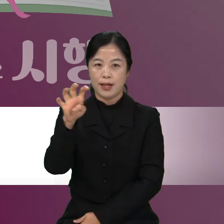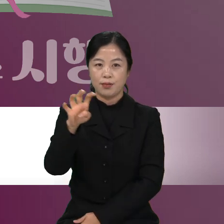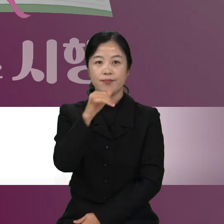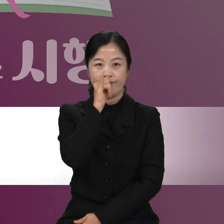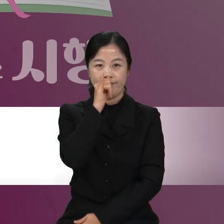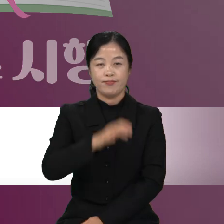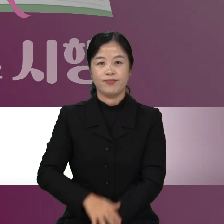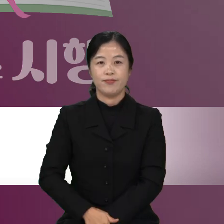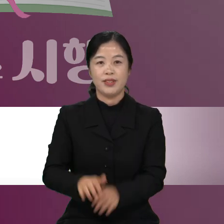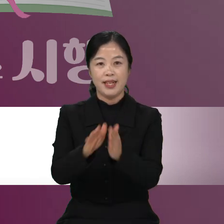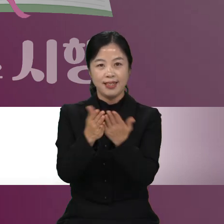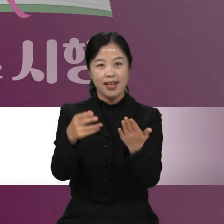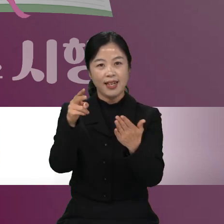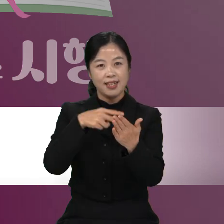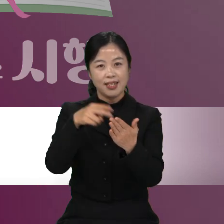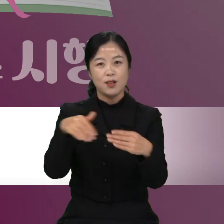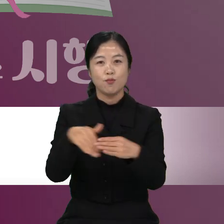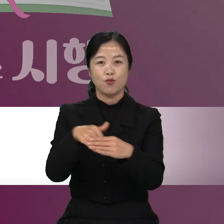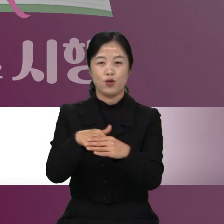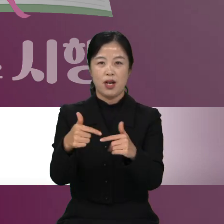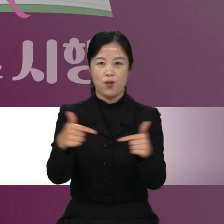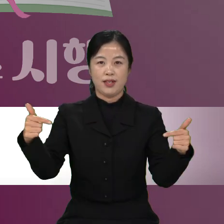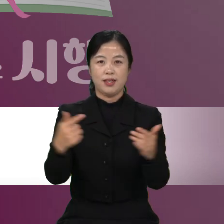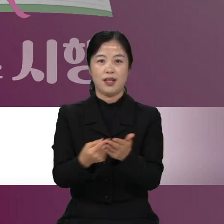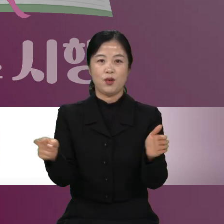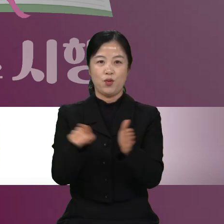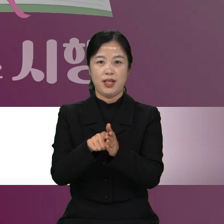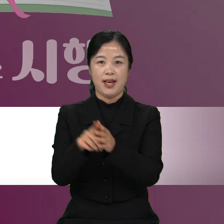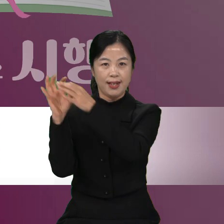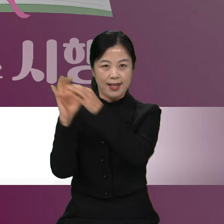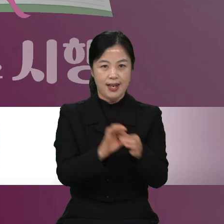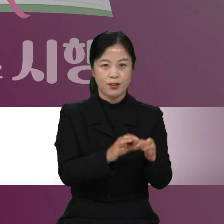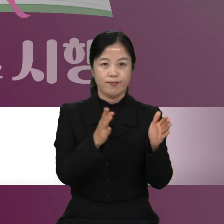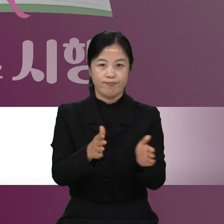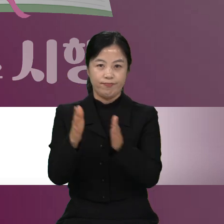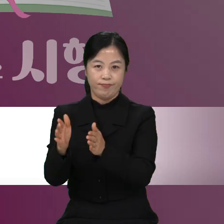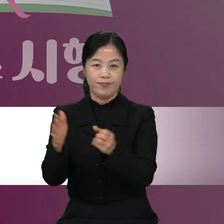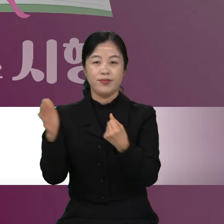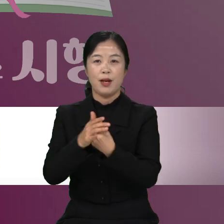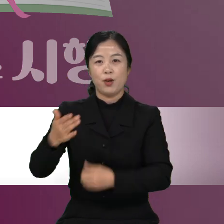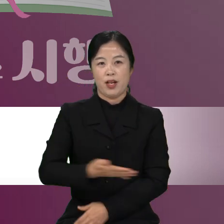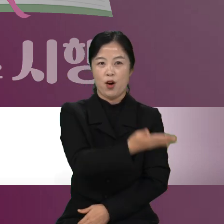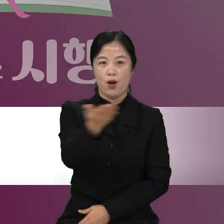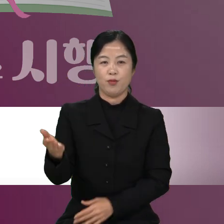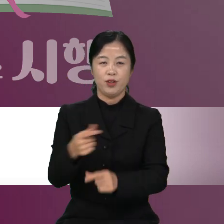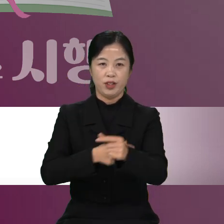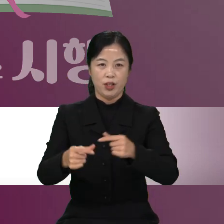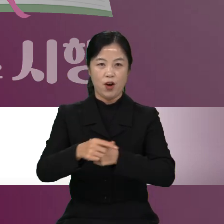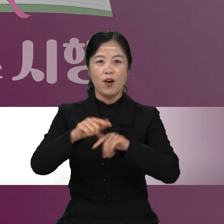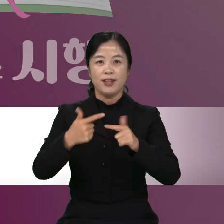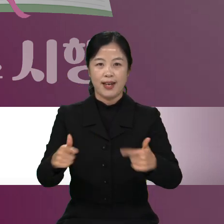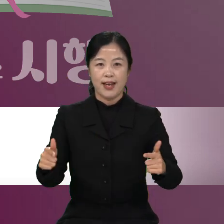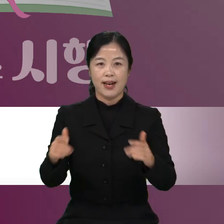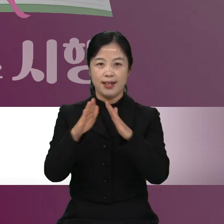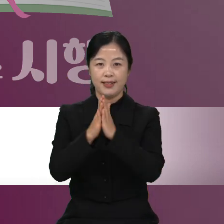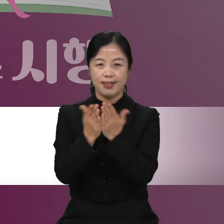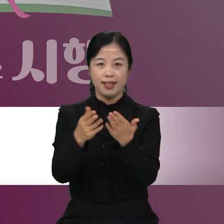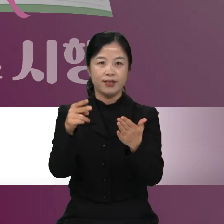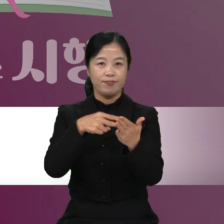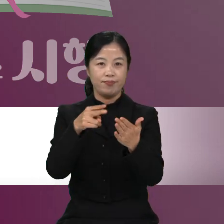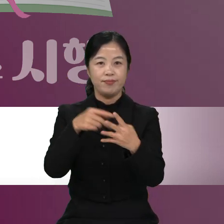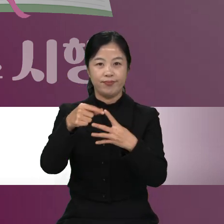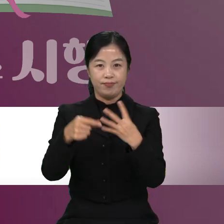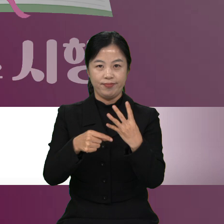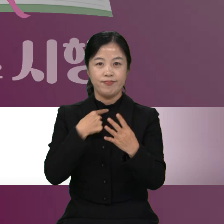곳에서이 서비스를 운영하는데요 이렇게 책읽는 문화 확산을 위한 기반이 계속 마련되고 있는만큼 여러분께서 더욱